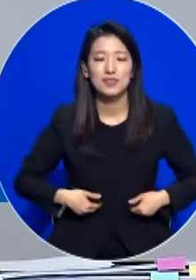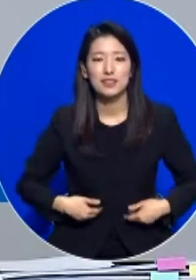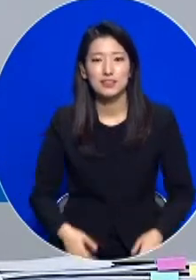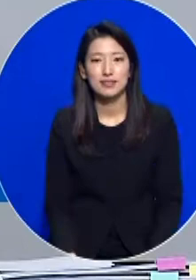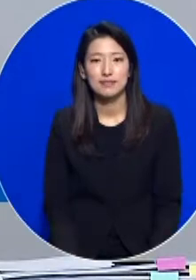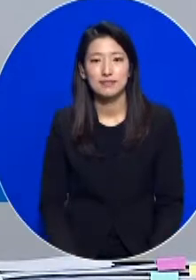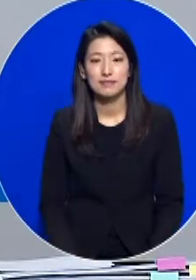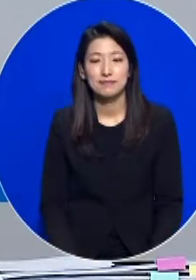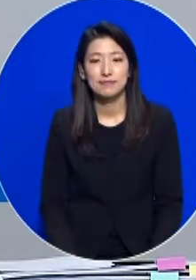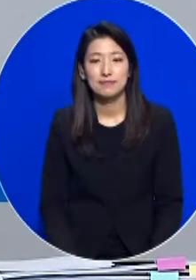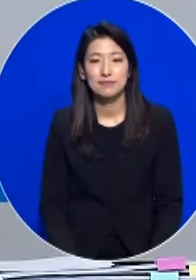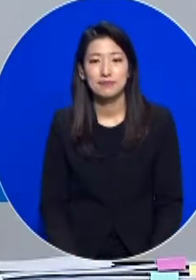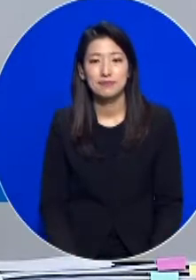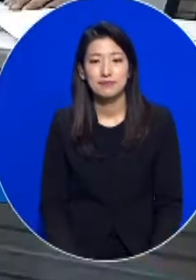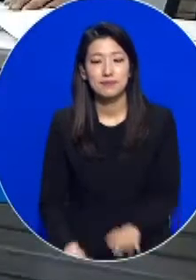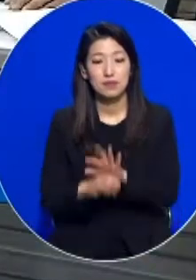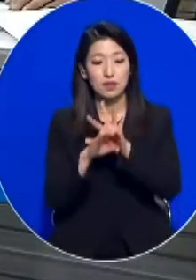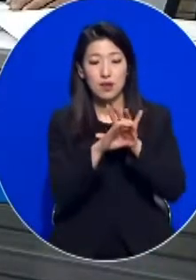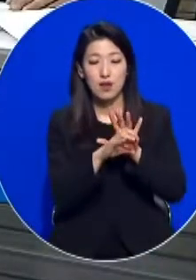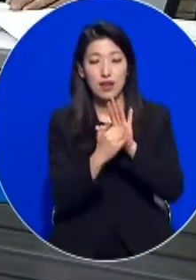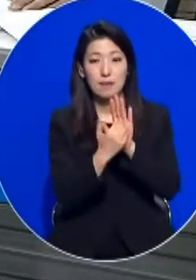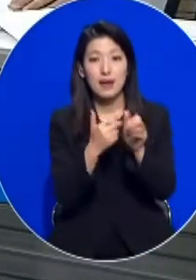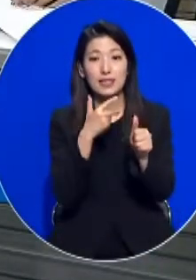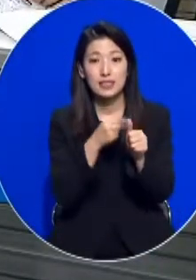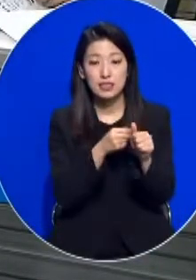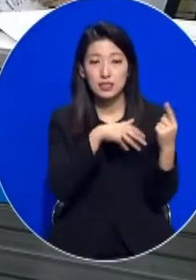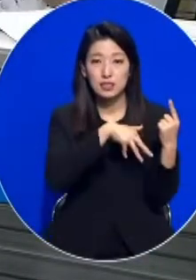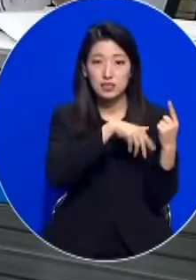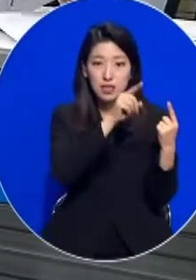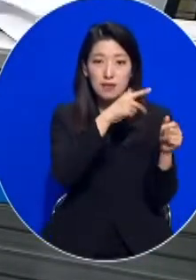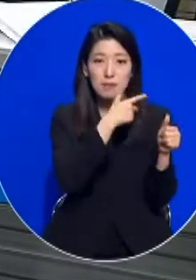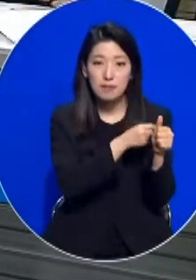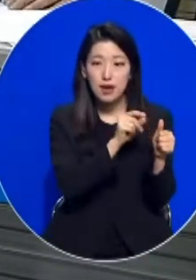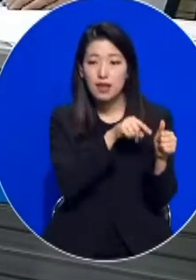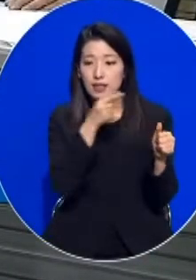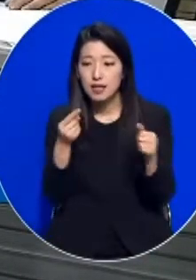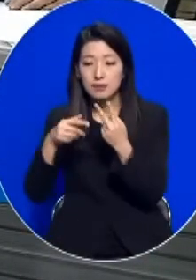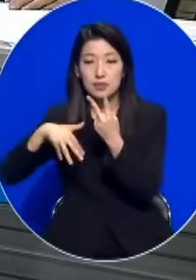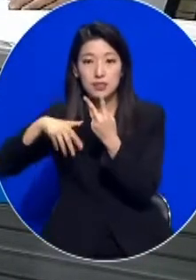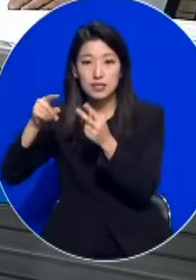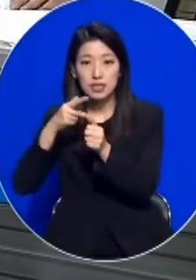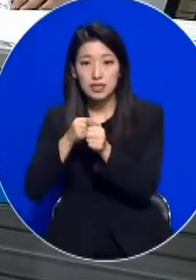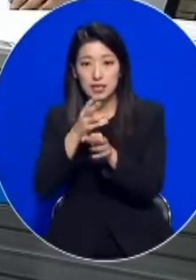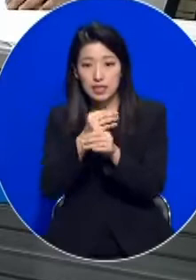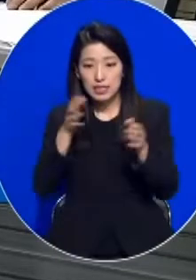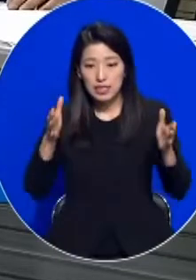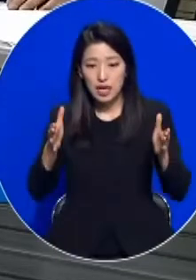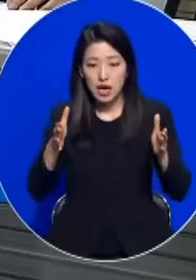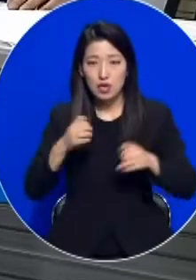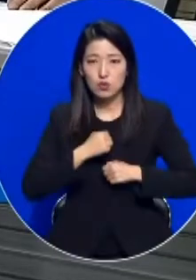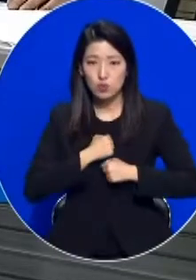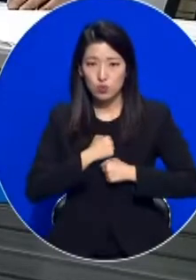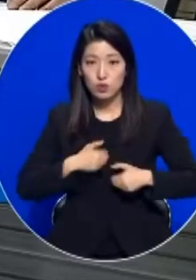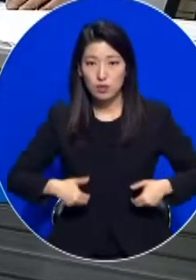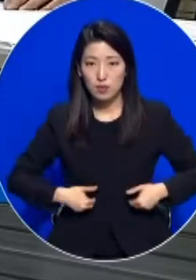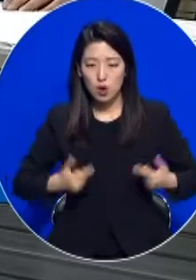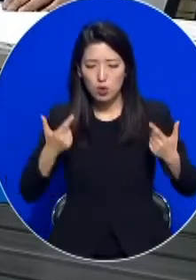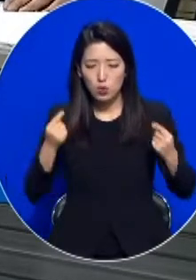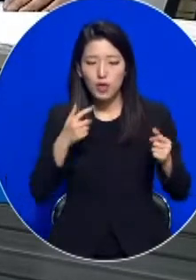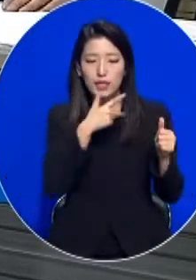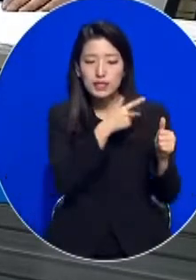코로나19 백신별 1차, 2차 예방접종 간격은 반드시 준수하고 동일한 백신으로 접종을 해야